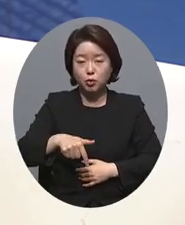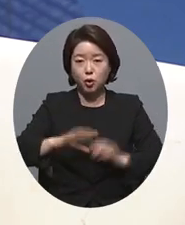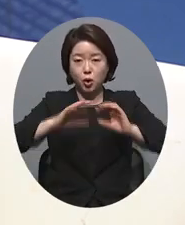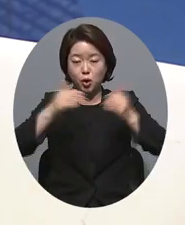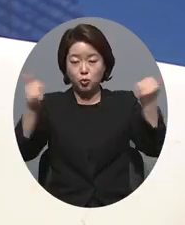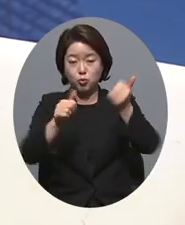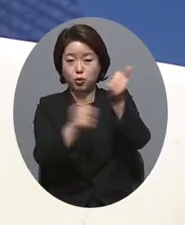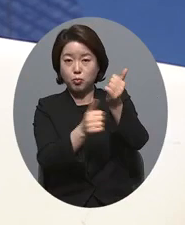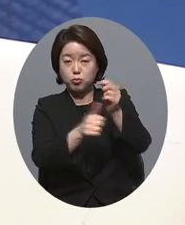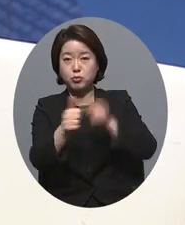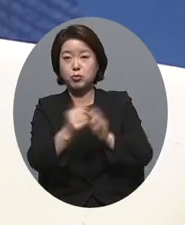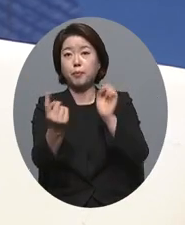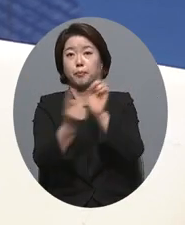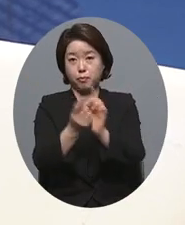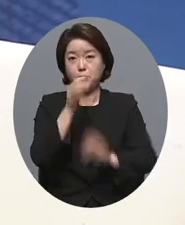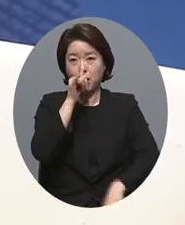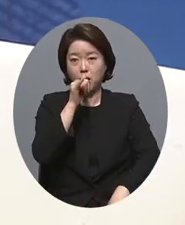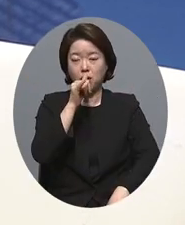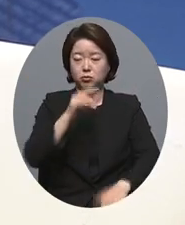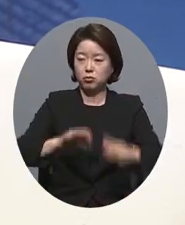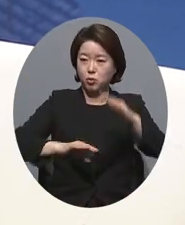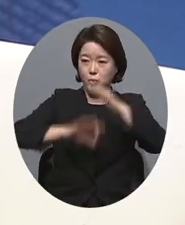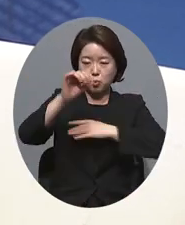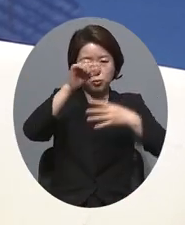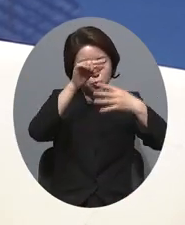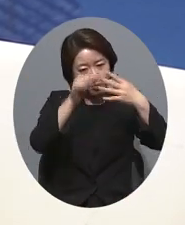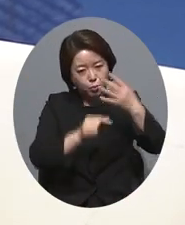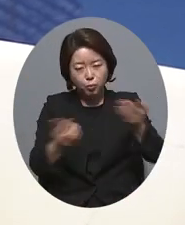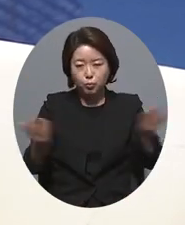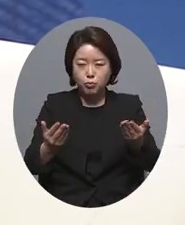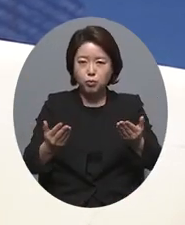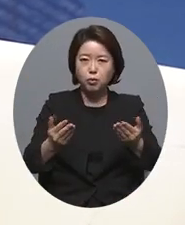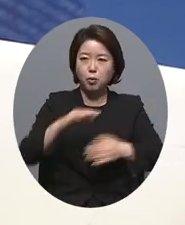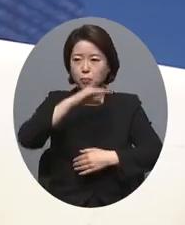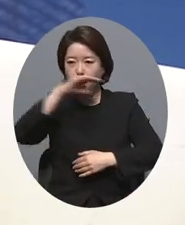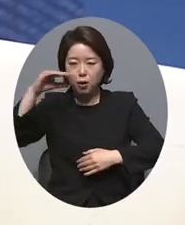어쨌든 오전 일정을 정상적으로 소화한 모습을 봤을 때는